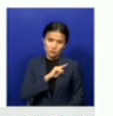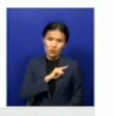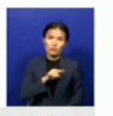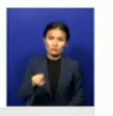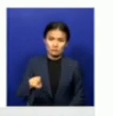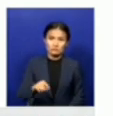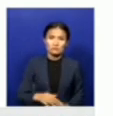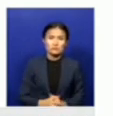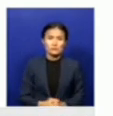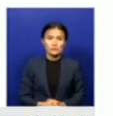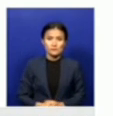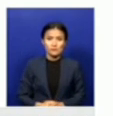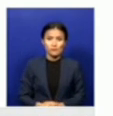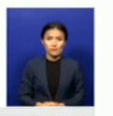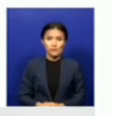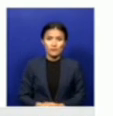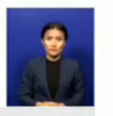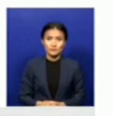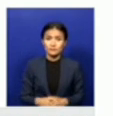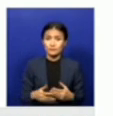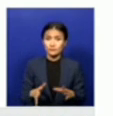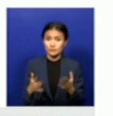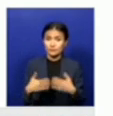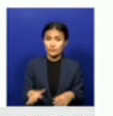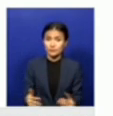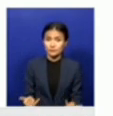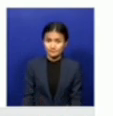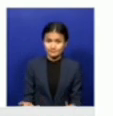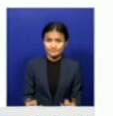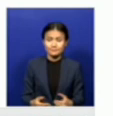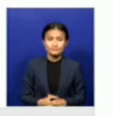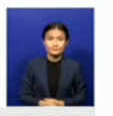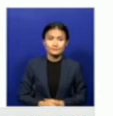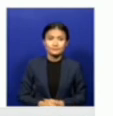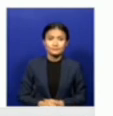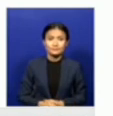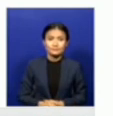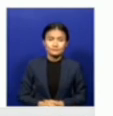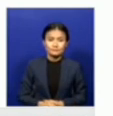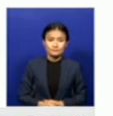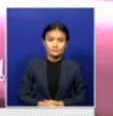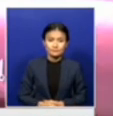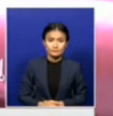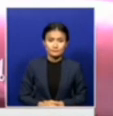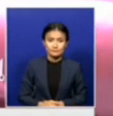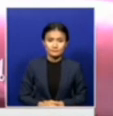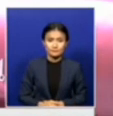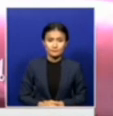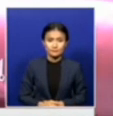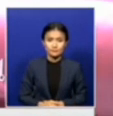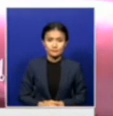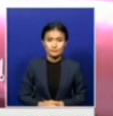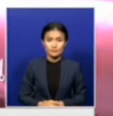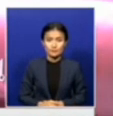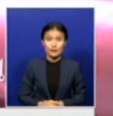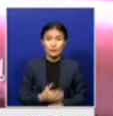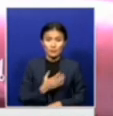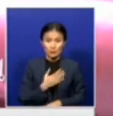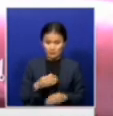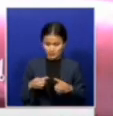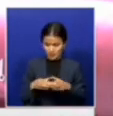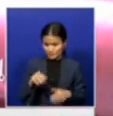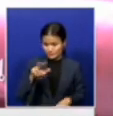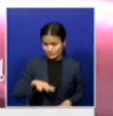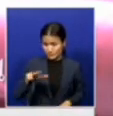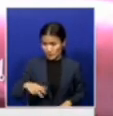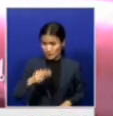ธานที่เคารพครับสำหรับโอกาสที่ยิ่งใหญ่ที่สุดกระผมและพรรคเพื่อไทยมองเห็นเนี่ยนะครับคือโอกาส